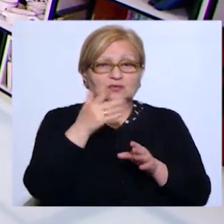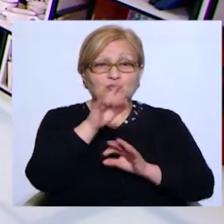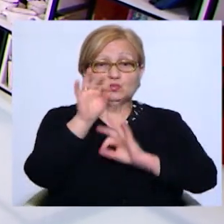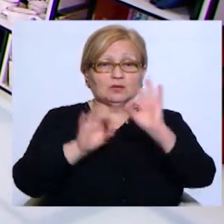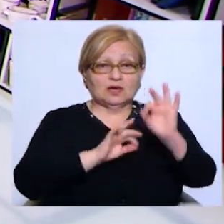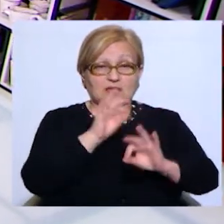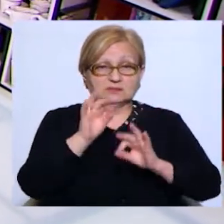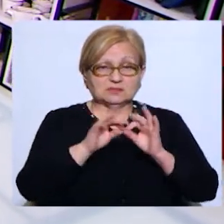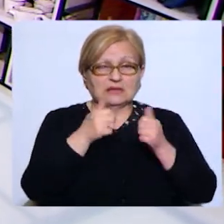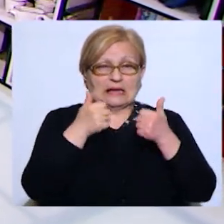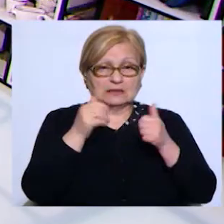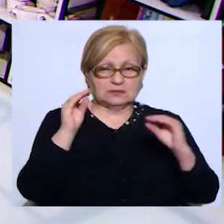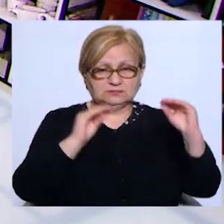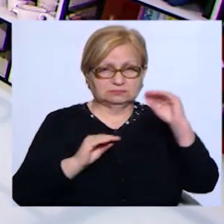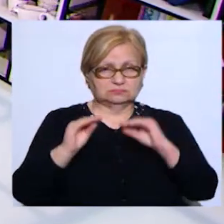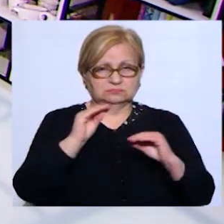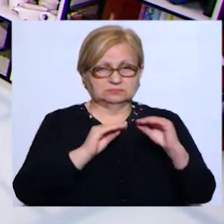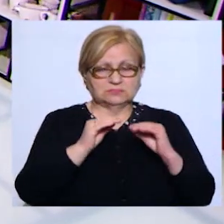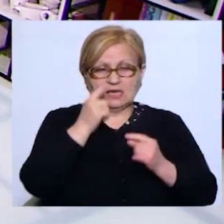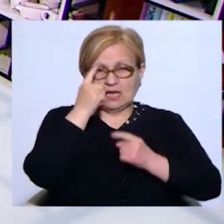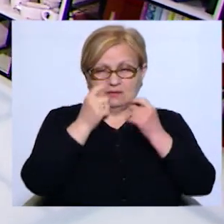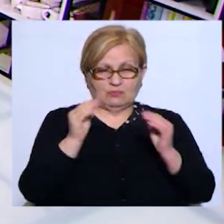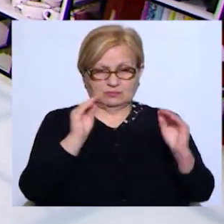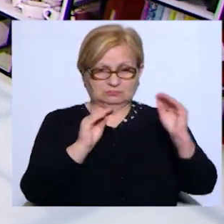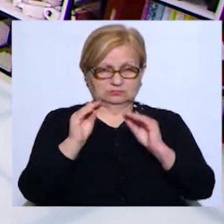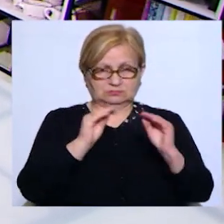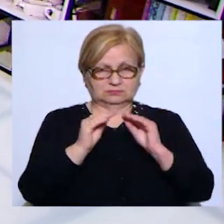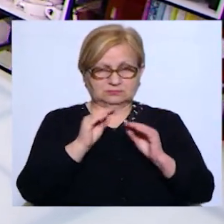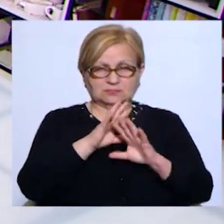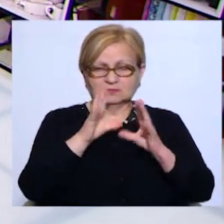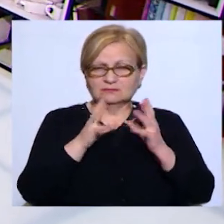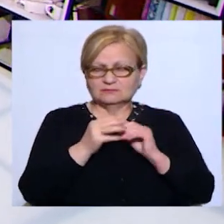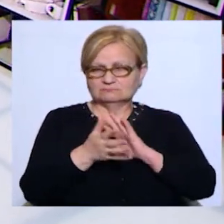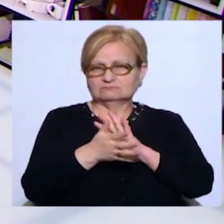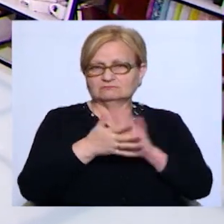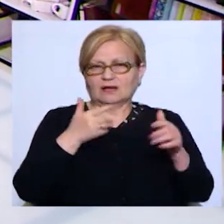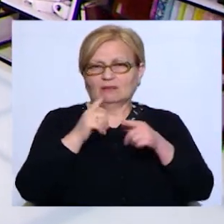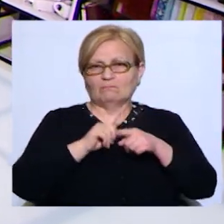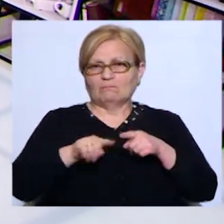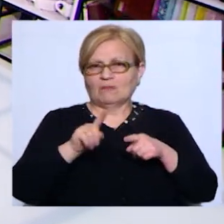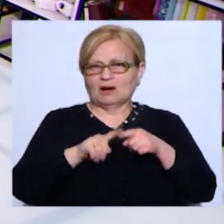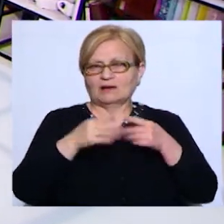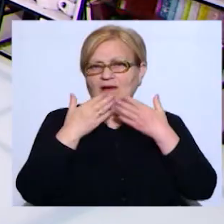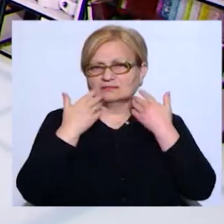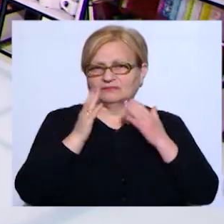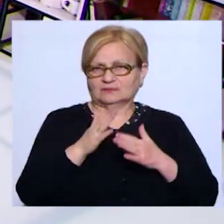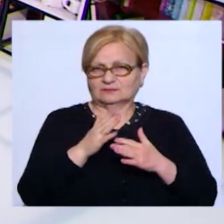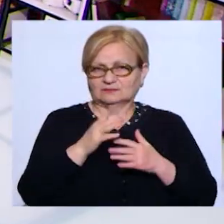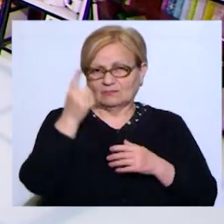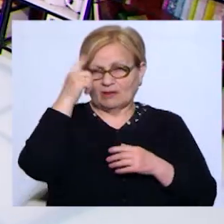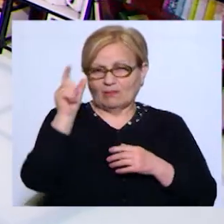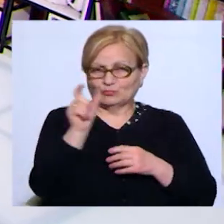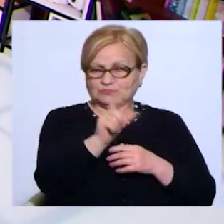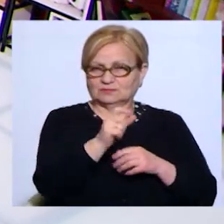ნახაზ კარგად ააგებთ და ინფორმაცია სწორად გადაიტანთ, უკვე თითქმის დიდი ნაწილი ამოცანის ამოხსნილი გაქვთ. და მე